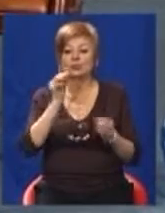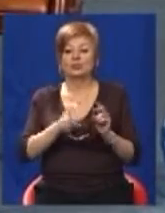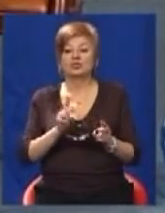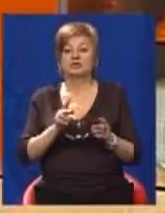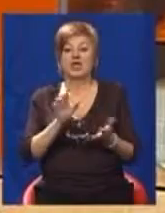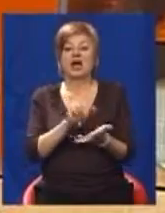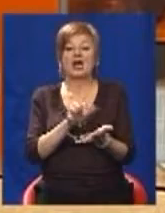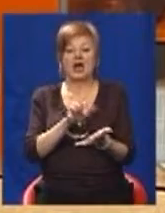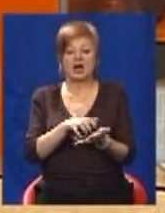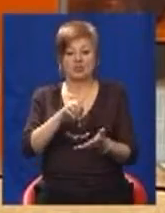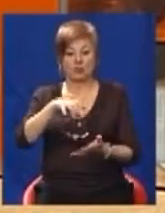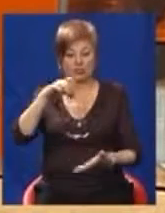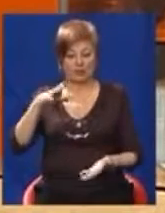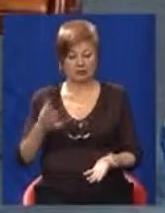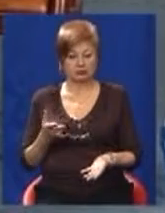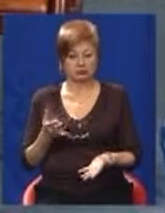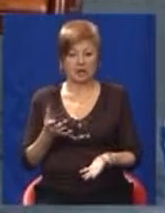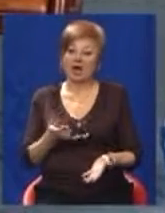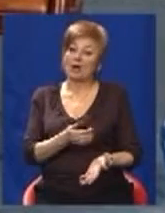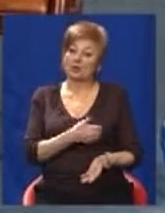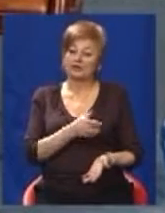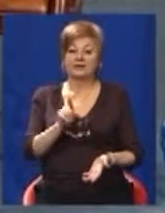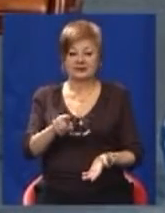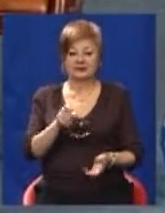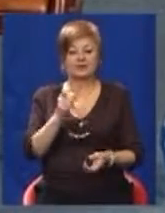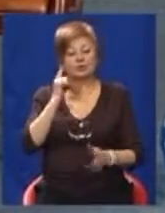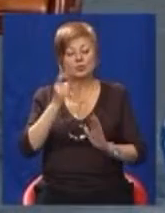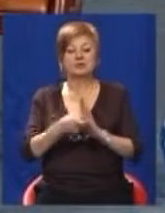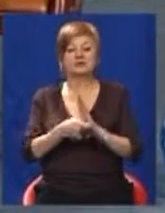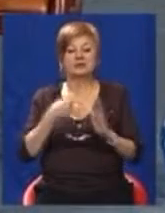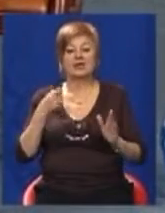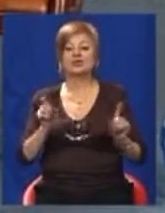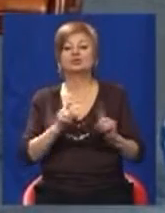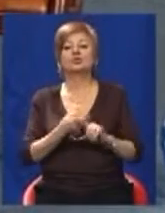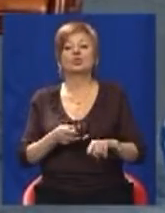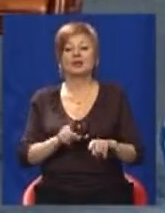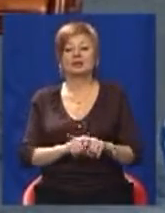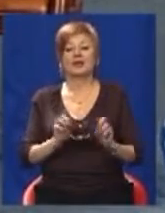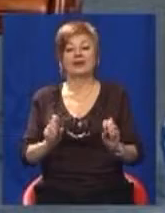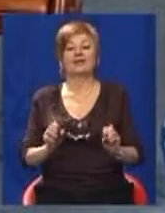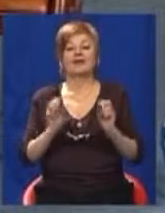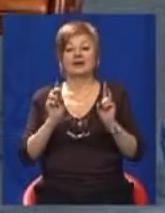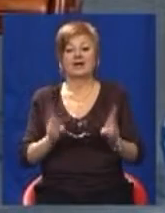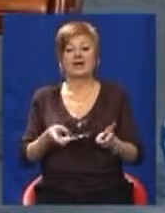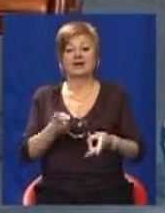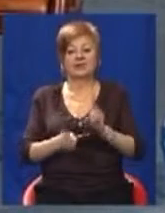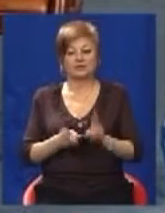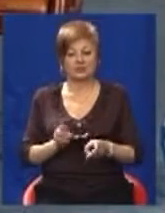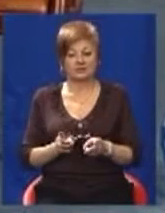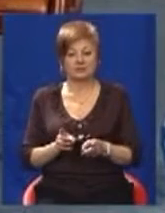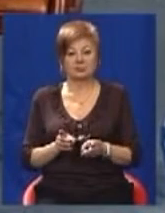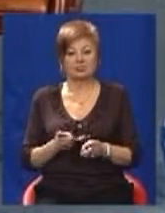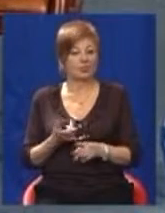бульбашкова каша? Ні. А чи хотіла б ти взагалі дізнатися, що це таке і як її